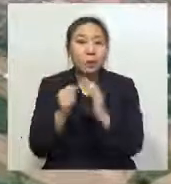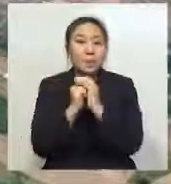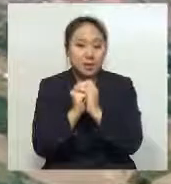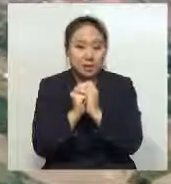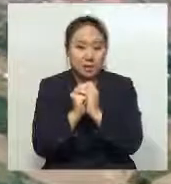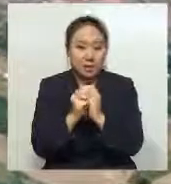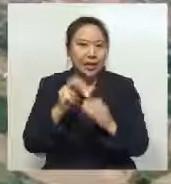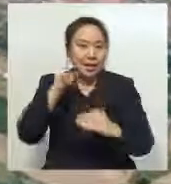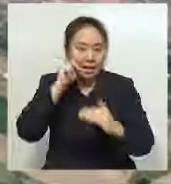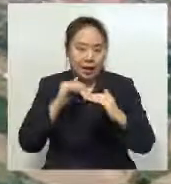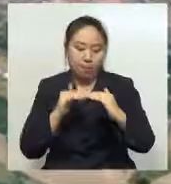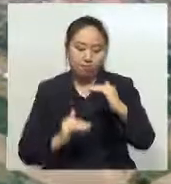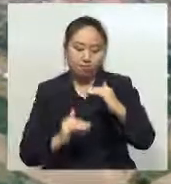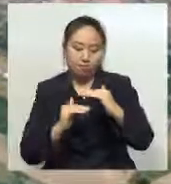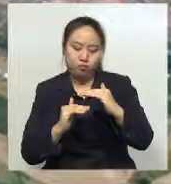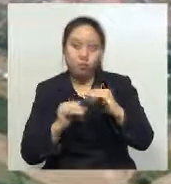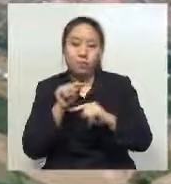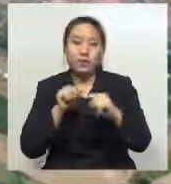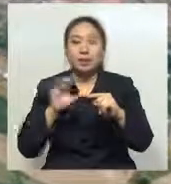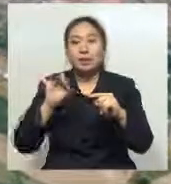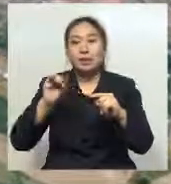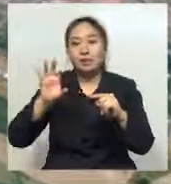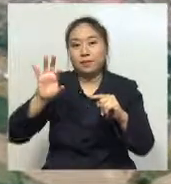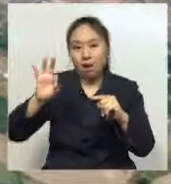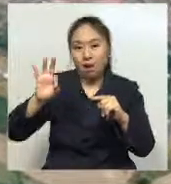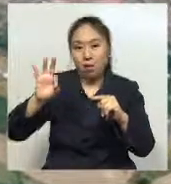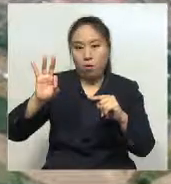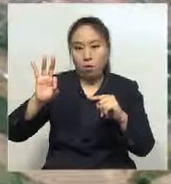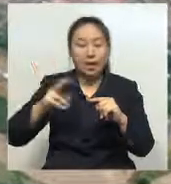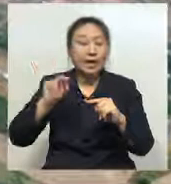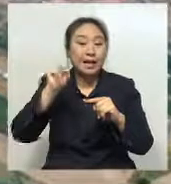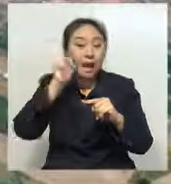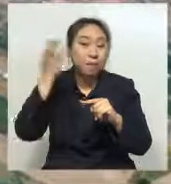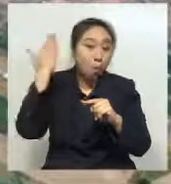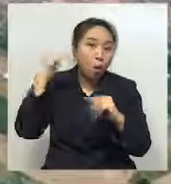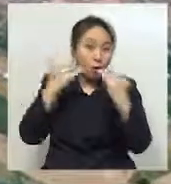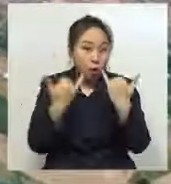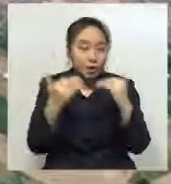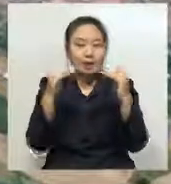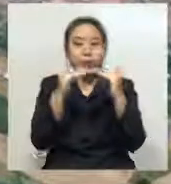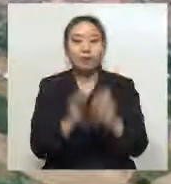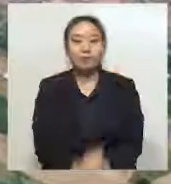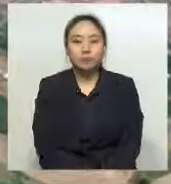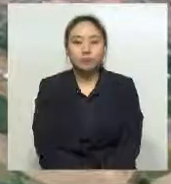าณน้ำอยู่ที่ร้อยละ89ของความจุระดับน้ำเท่ากับเมื่อวานนี้ค่ะ